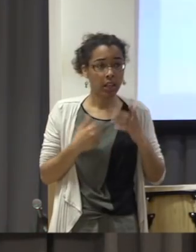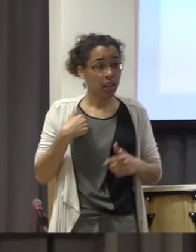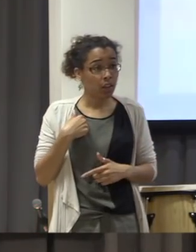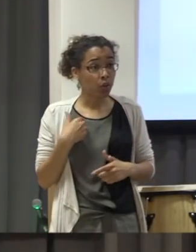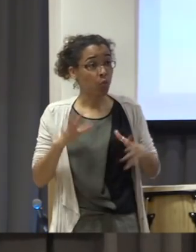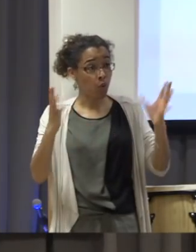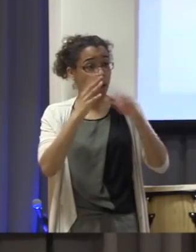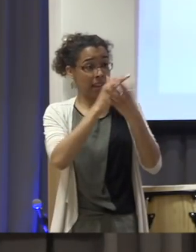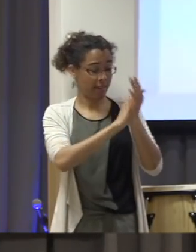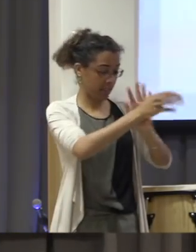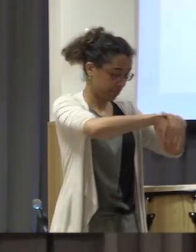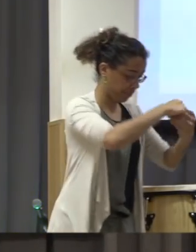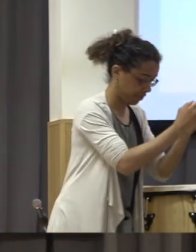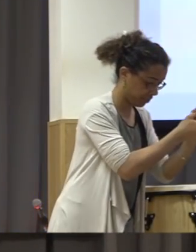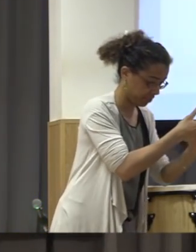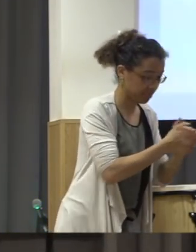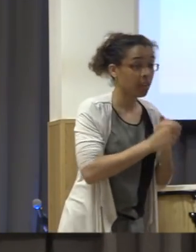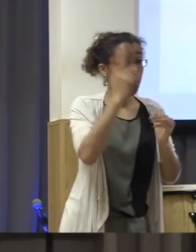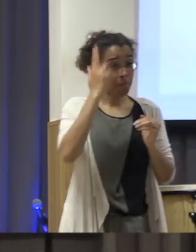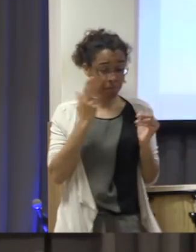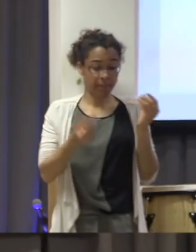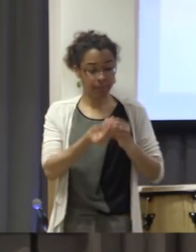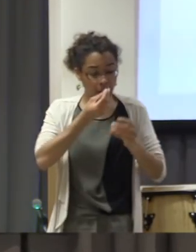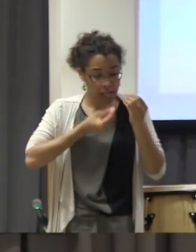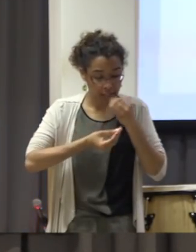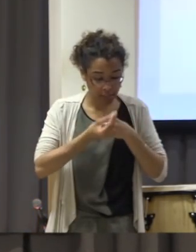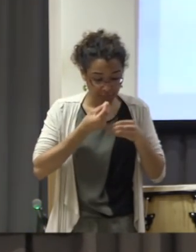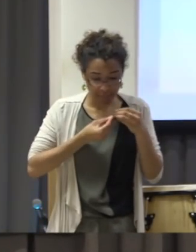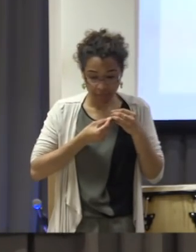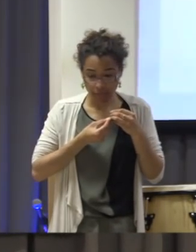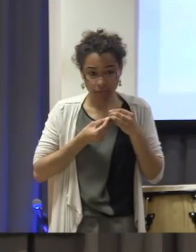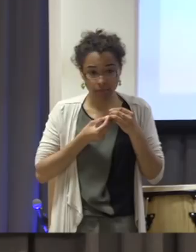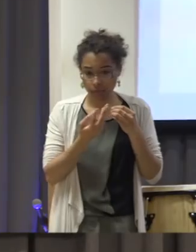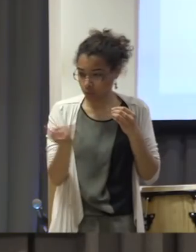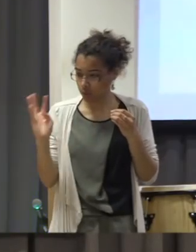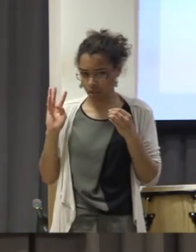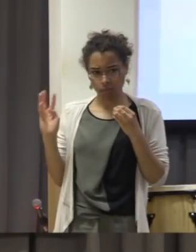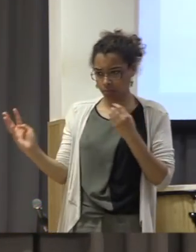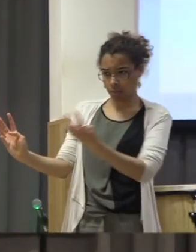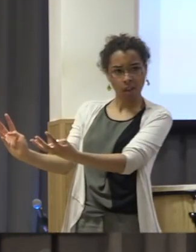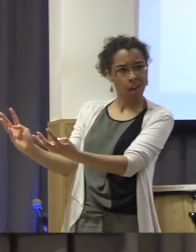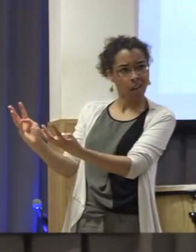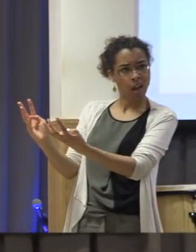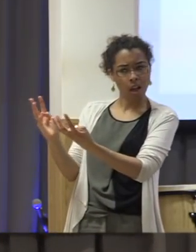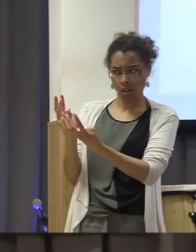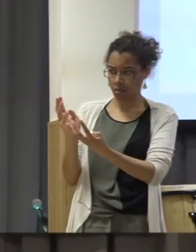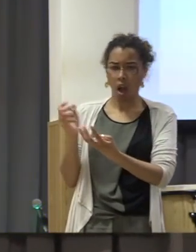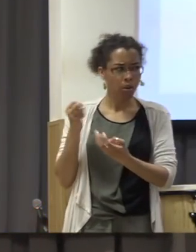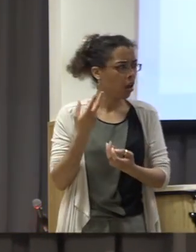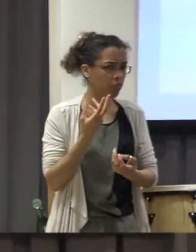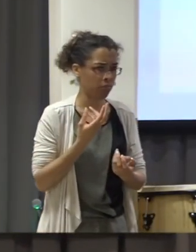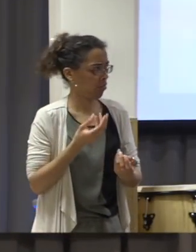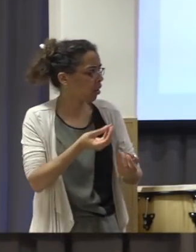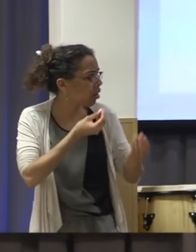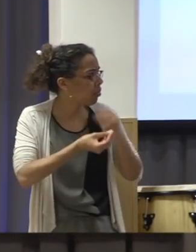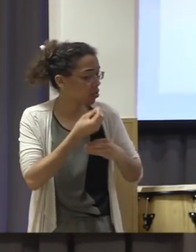lavais mes mains. J'ai commencé à manger, je vois tous, ils s'approchent et commencent à manger avec moi.